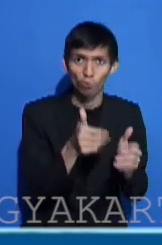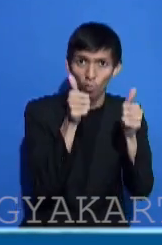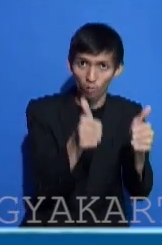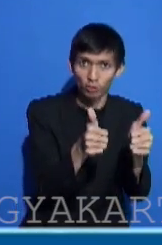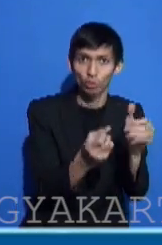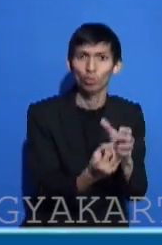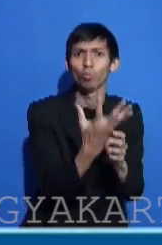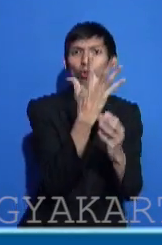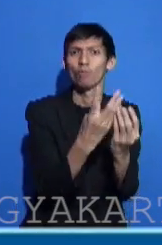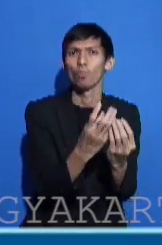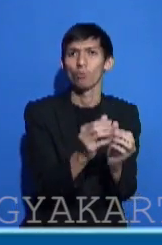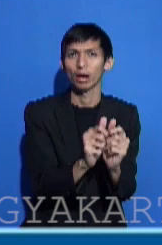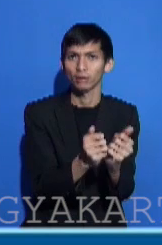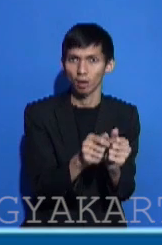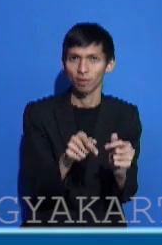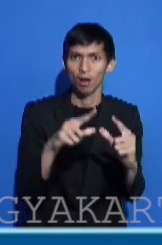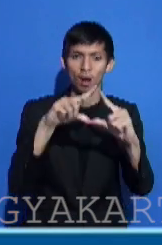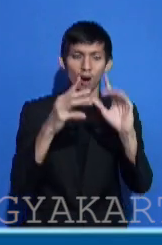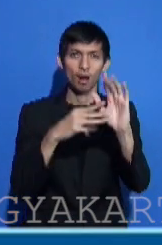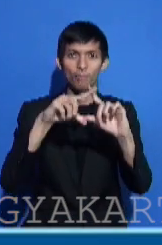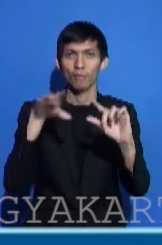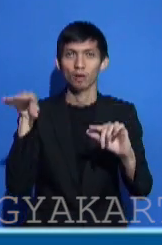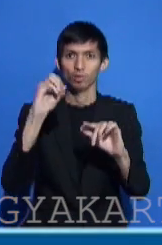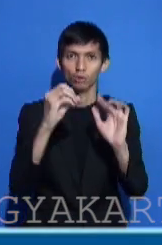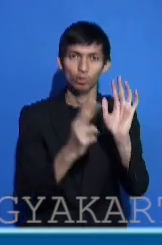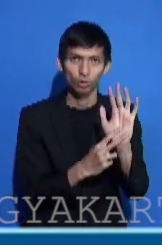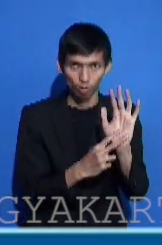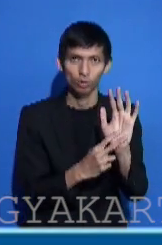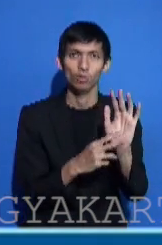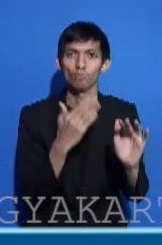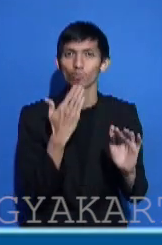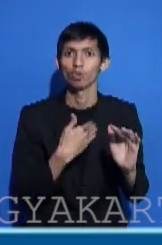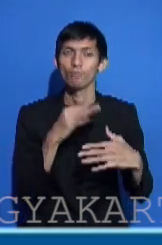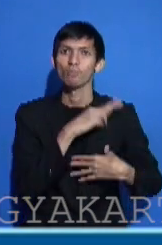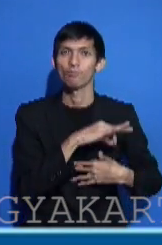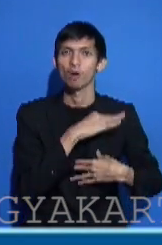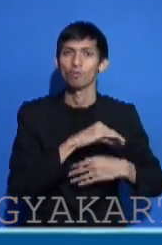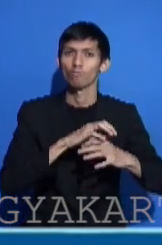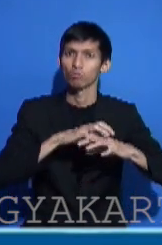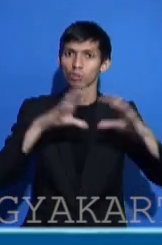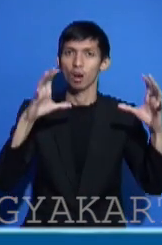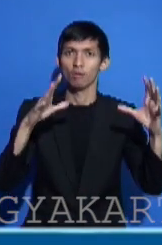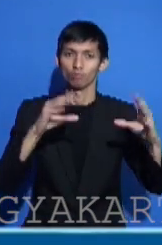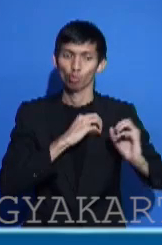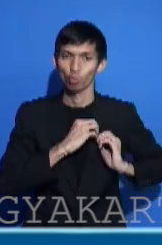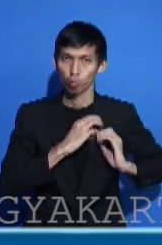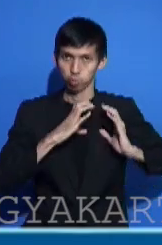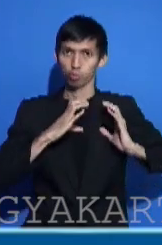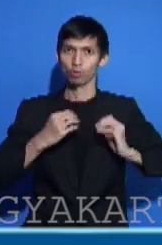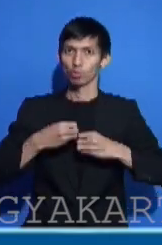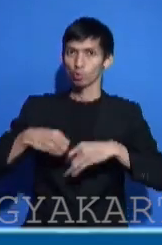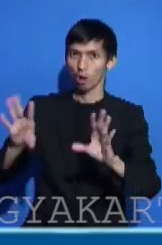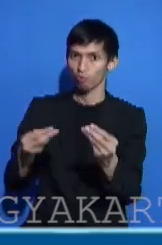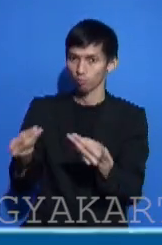komoditas kacang Amazon meniko Uki dada pengajing-ajeng Inggil jalaran asli pun kata sartorik pekenan